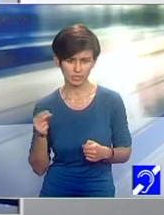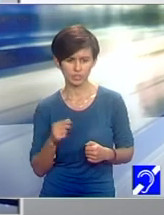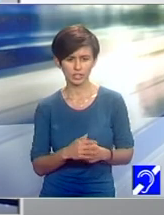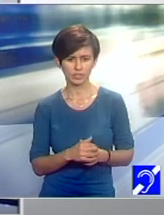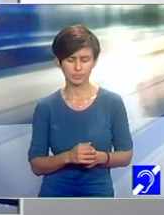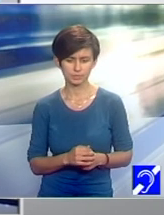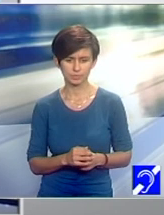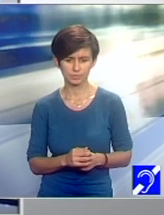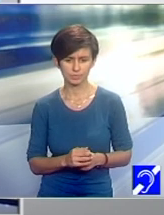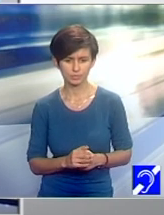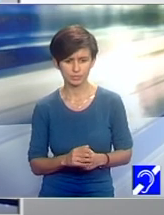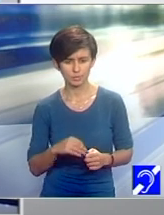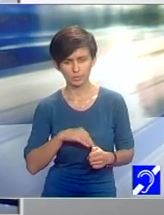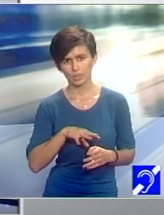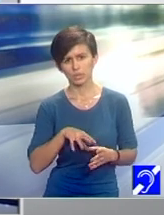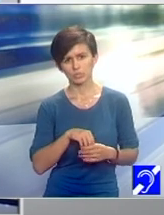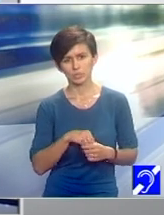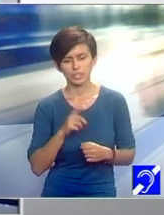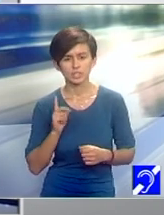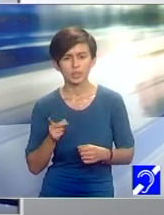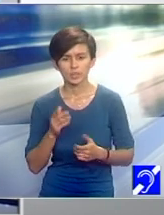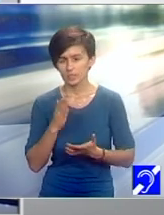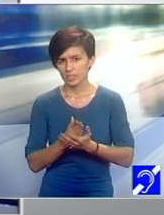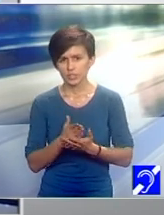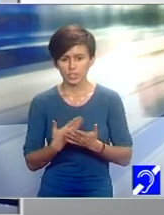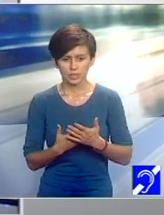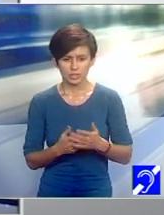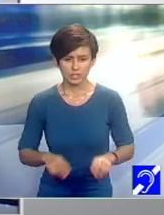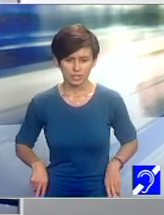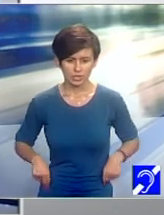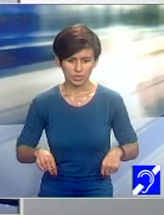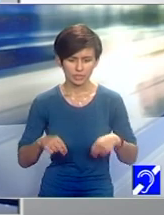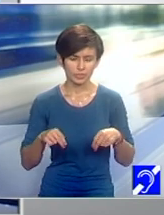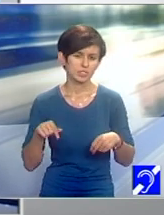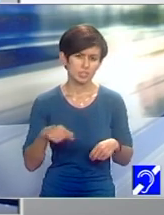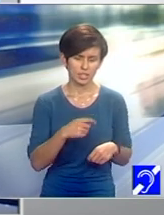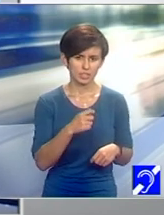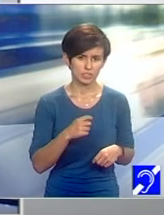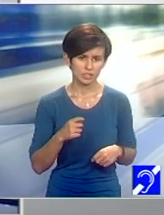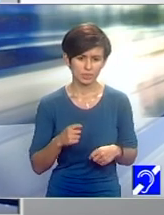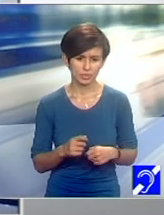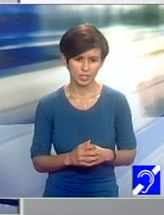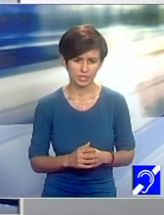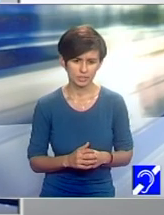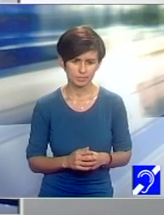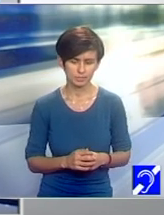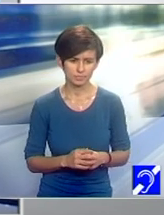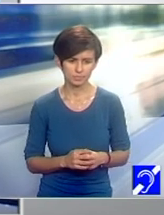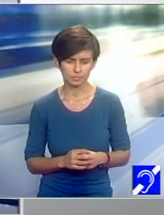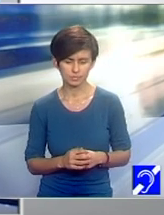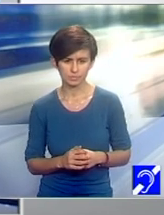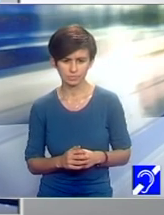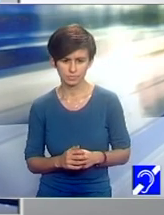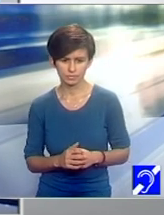trebuie să ia o decizie, pentru că există o investiție în acest proiect. Ca și completare pentru